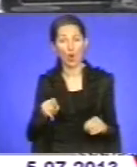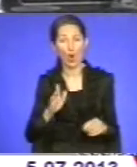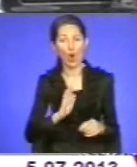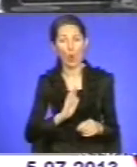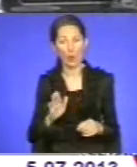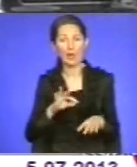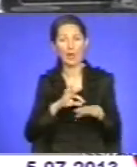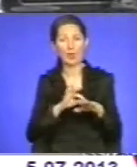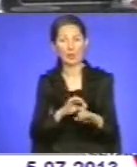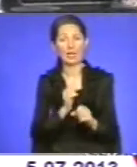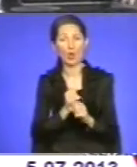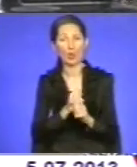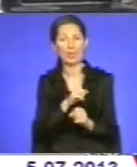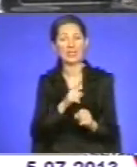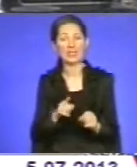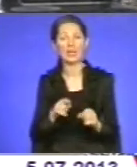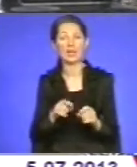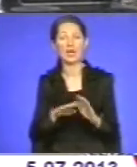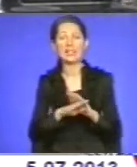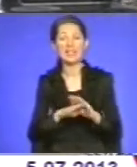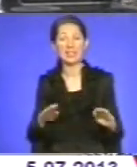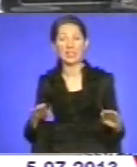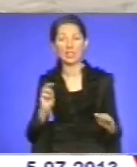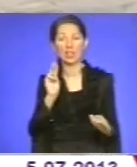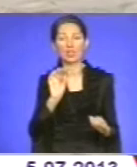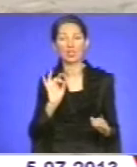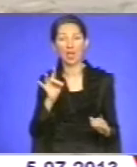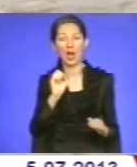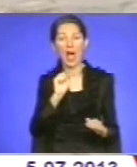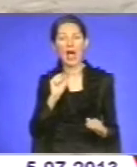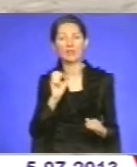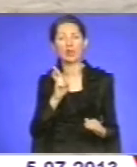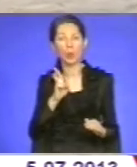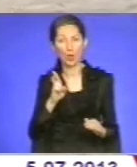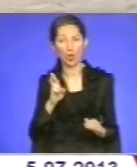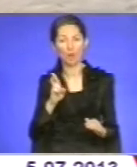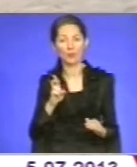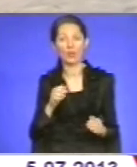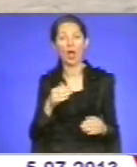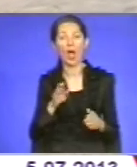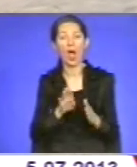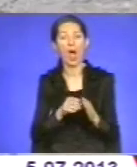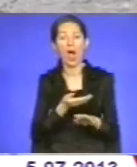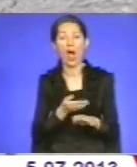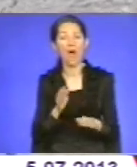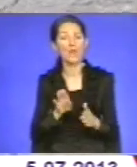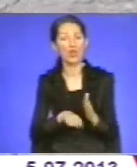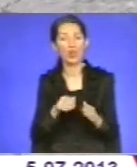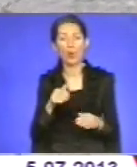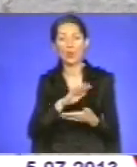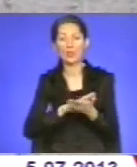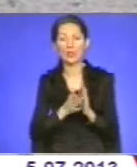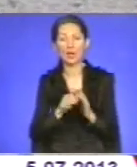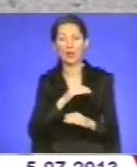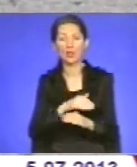буде проведено роботи з влаштування нижнього шару асфальтобетонного покриття. У найгіршому стані вулиці Дружби – текстильна Венеченка.